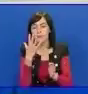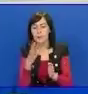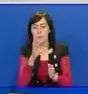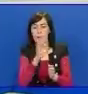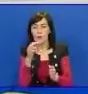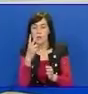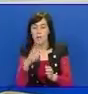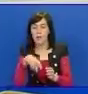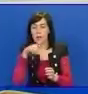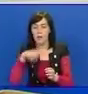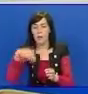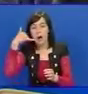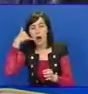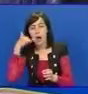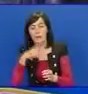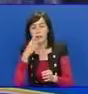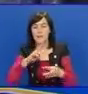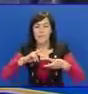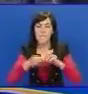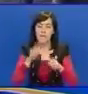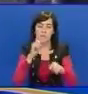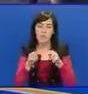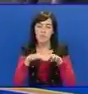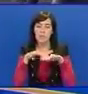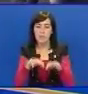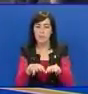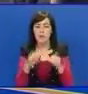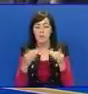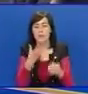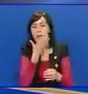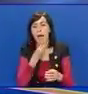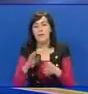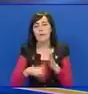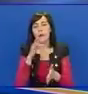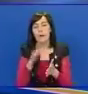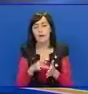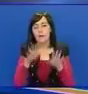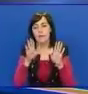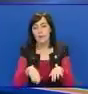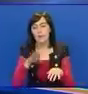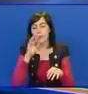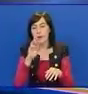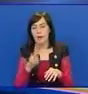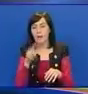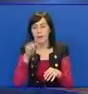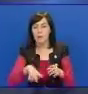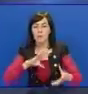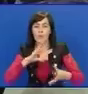8777-885-8502 нөміріне ақпар берсеңіз, мәселе тезірек шешіледі. Шырайлы шаһарымыздағы орын алған олқылықтар